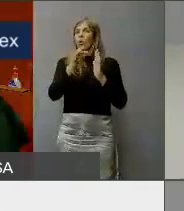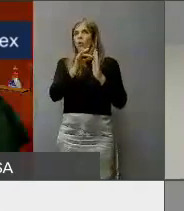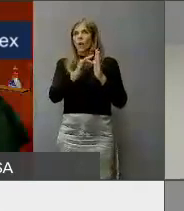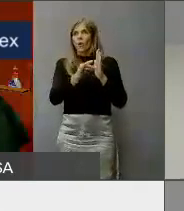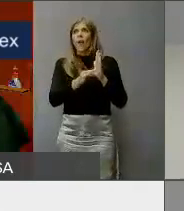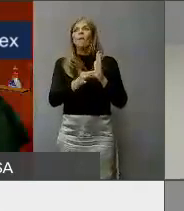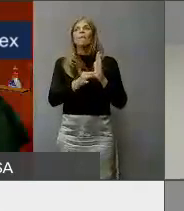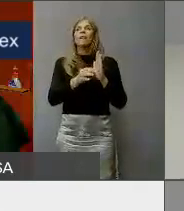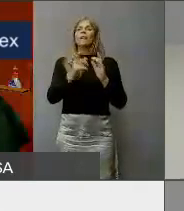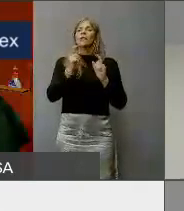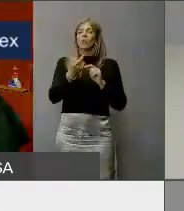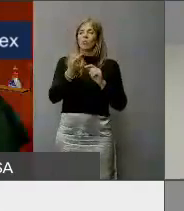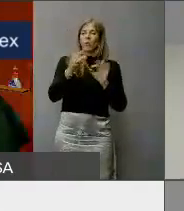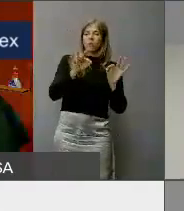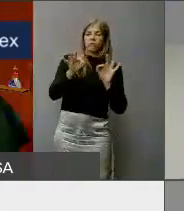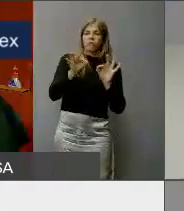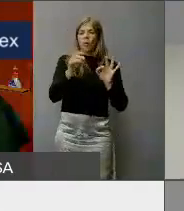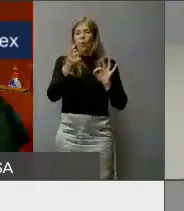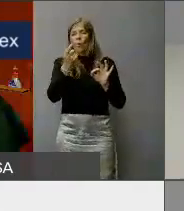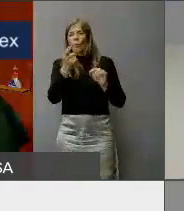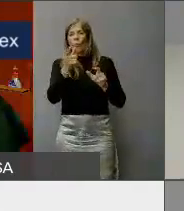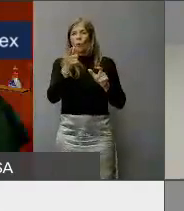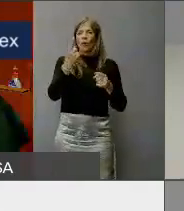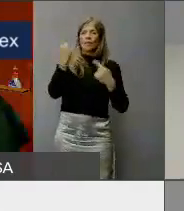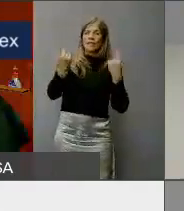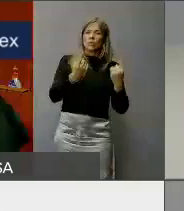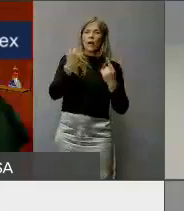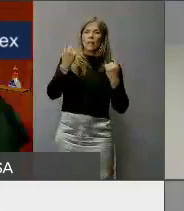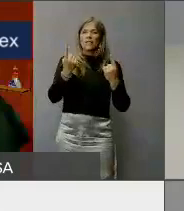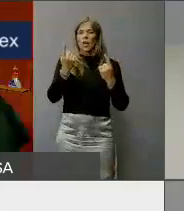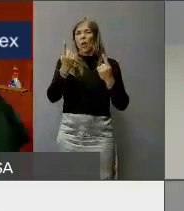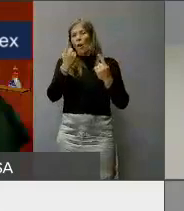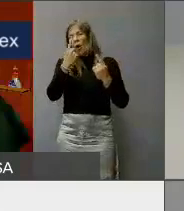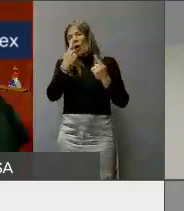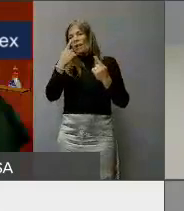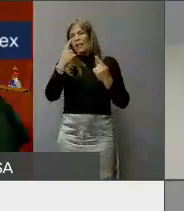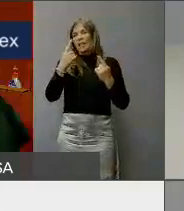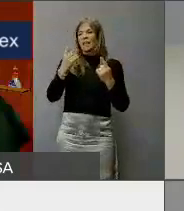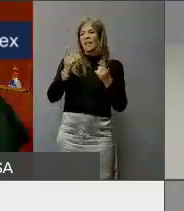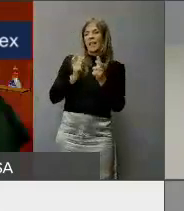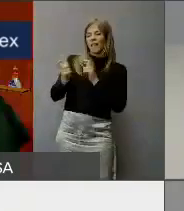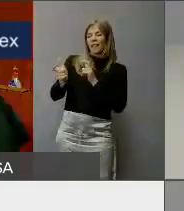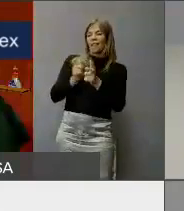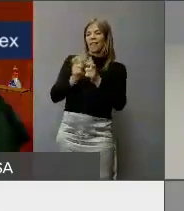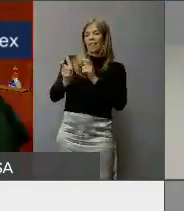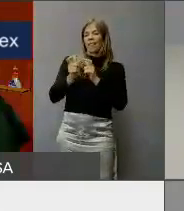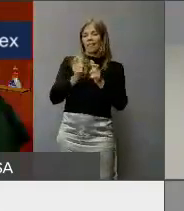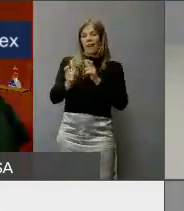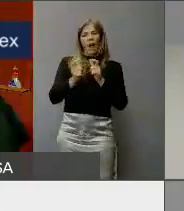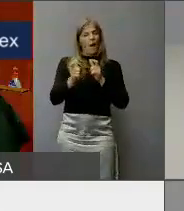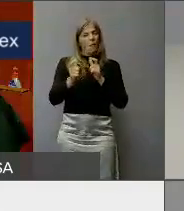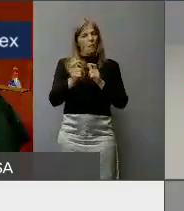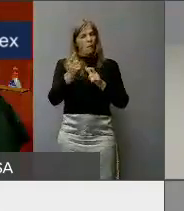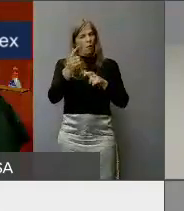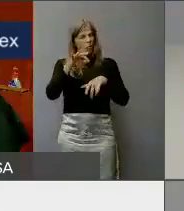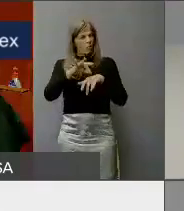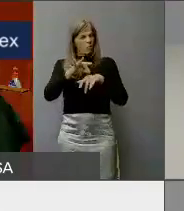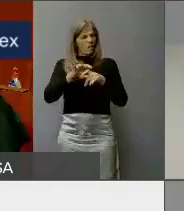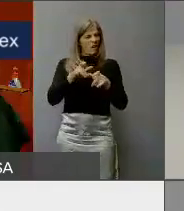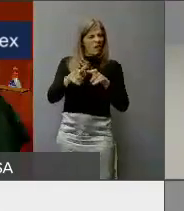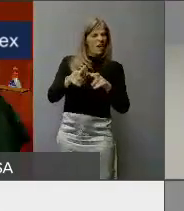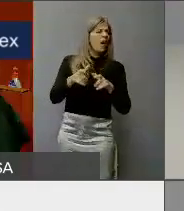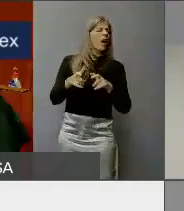non hanno ragione d'essere all'interno di questa amministrazione e devo ringraziare anche l'assessore fassio che fin dall'inizio